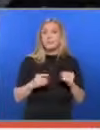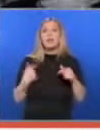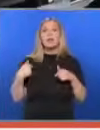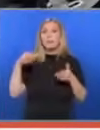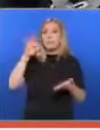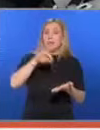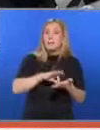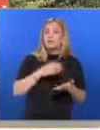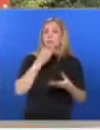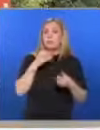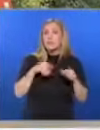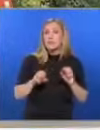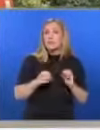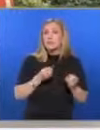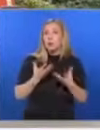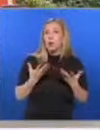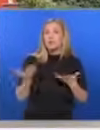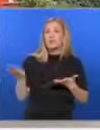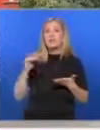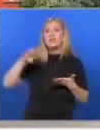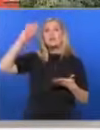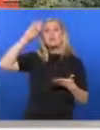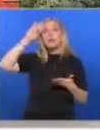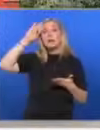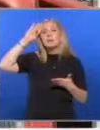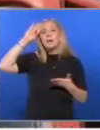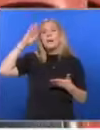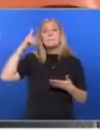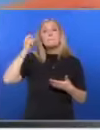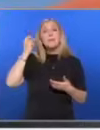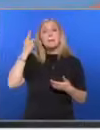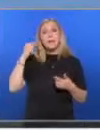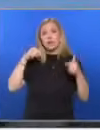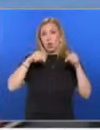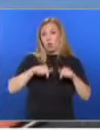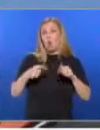запознае с ситуацията, дойде и служебният премиер. Димитър Главчев съобщи, че от днес